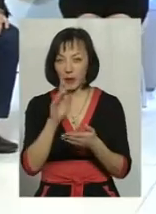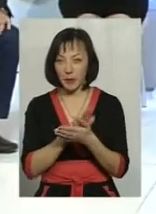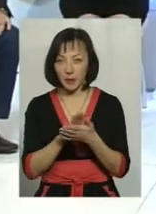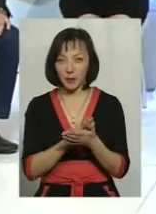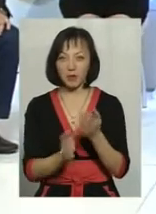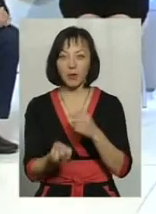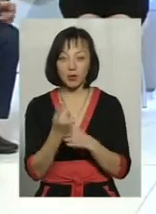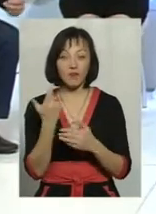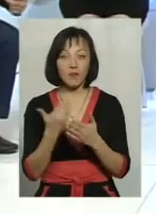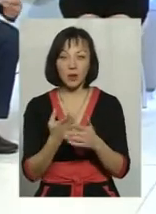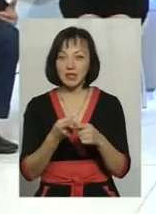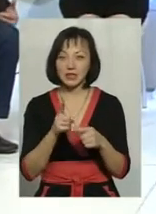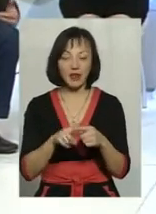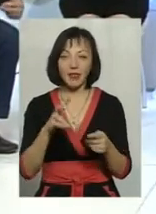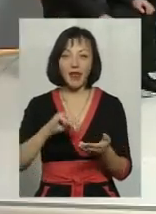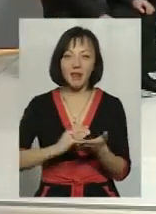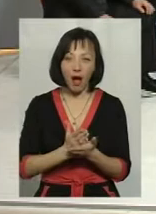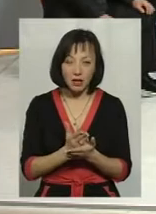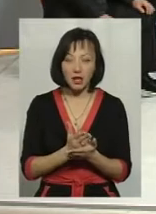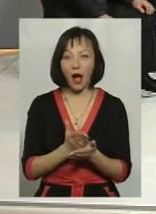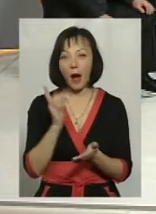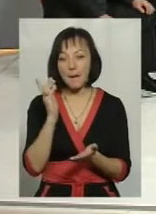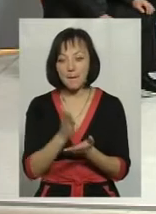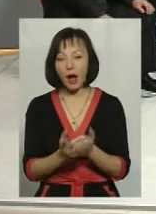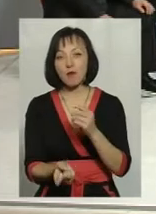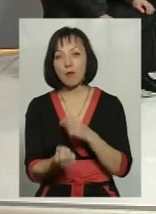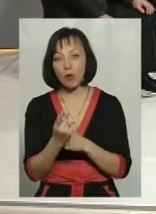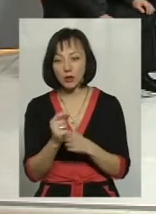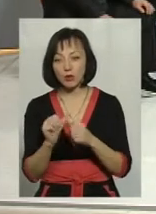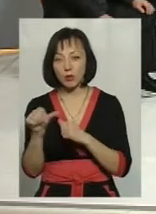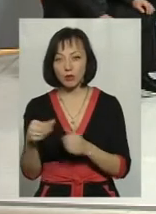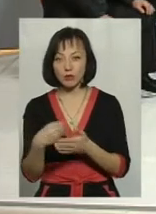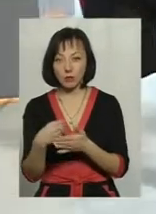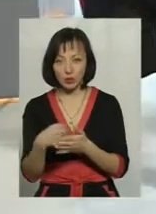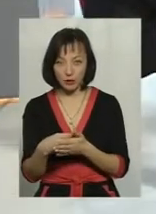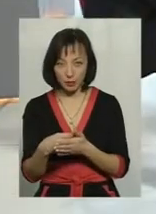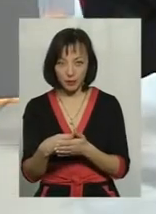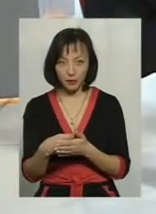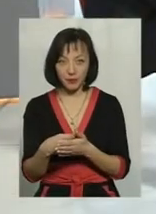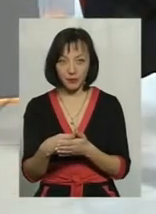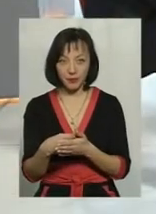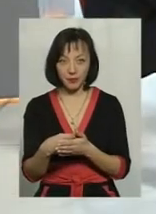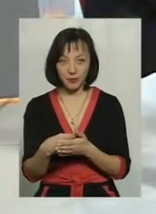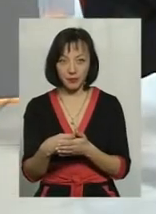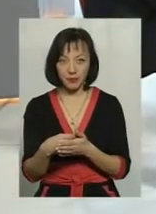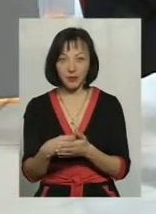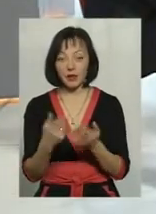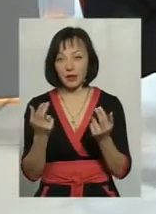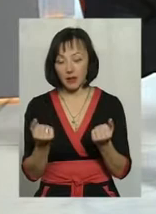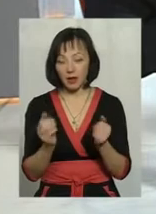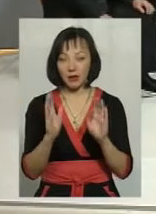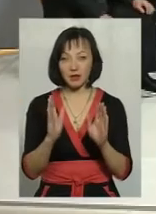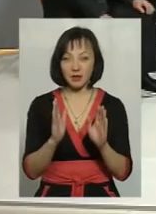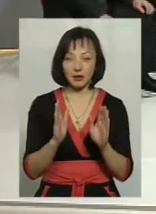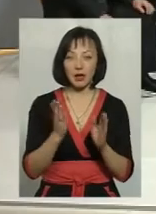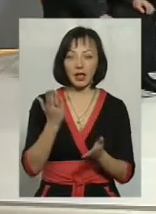походження. От. То тоді це не якісний, має походження, поза бюджетом має це на увазі. Ну, якщо так розглядати, він не попаде на стіл. Є